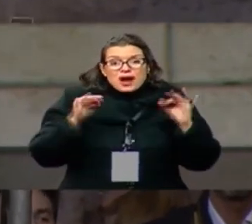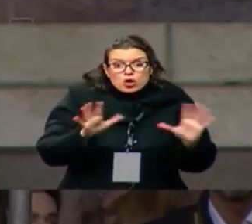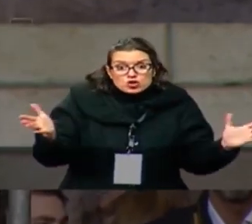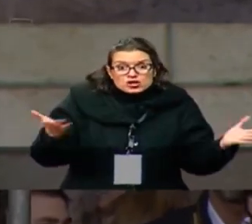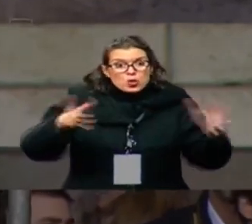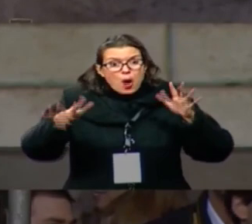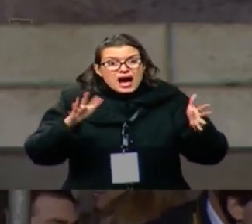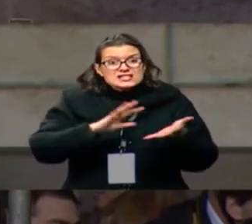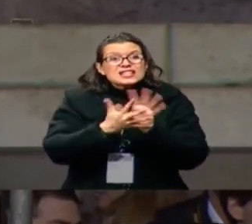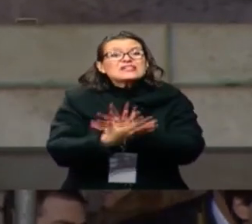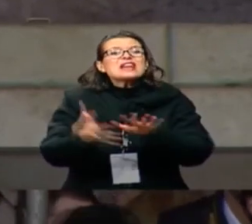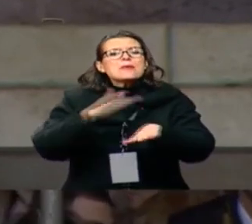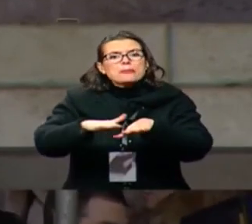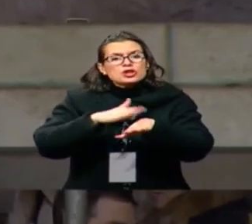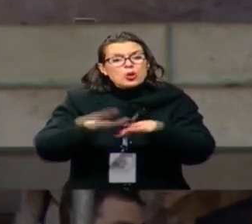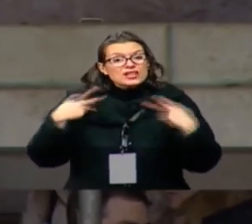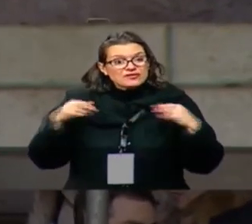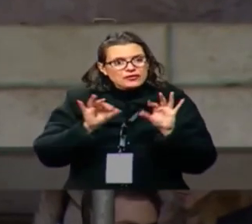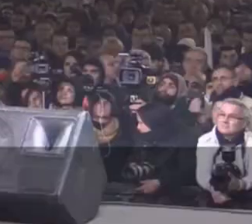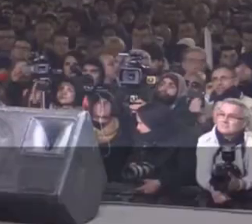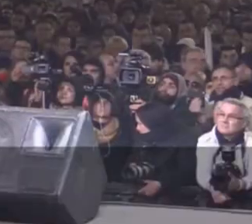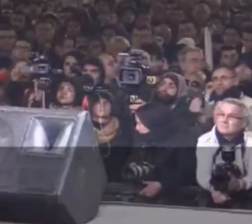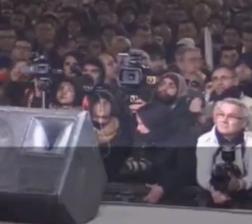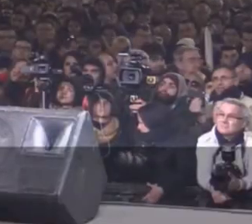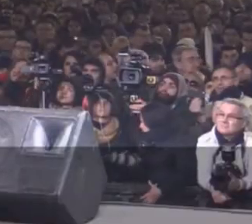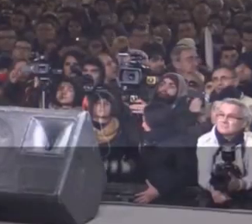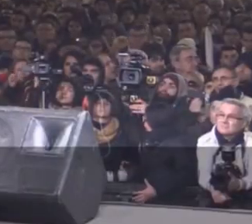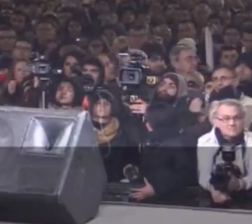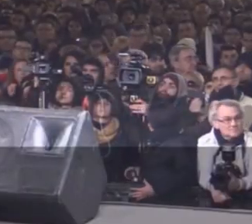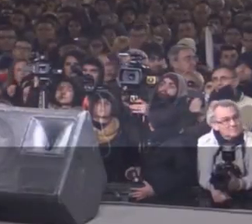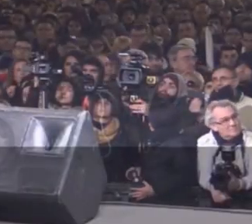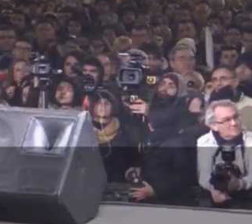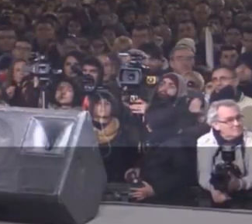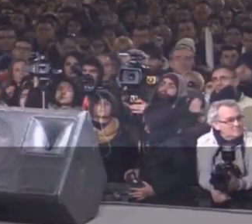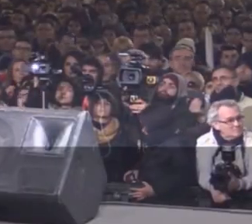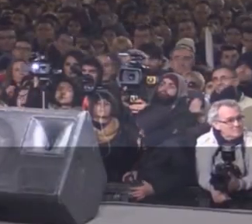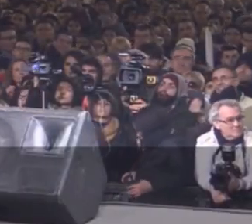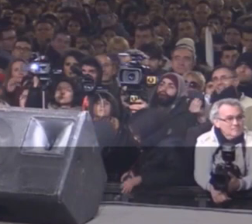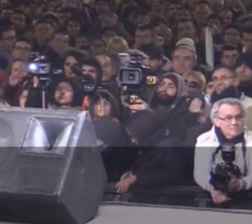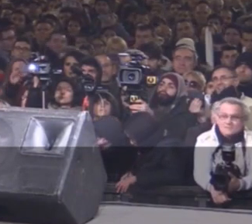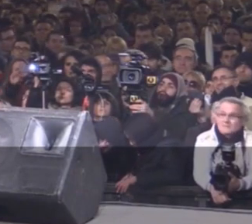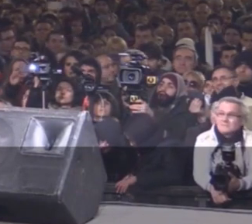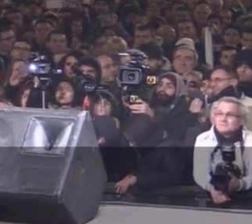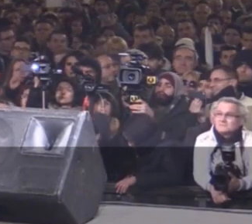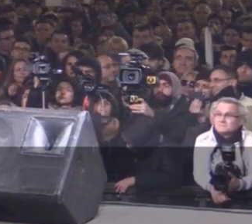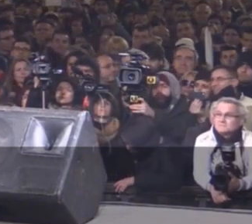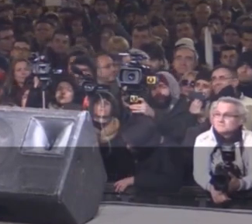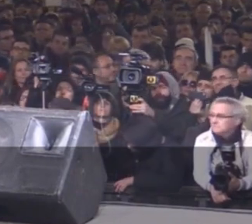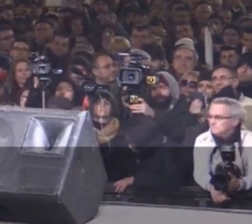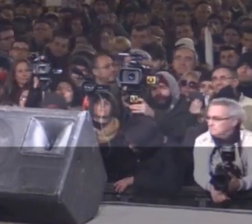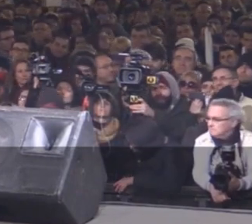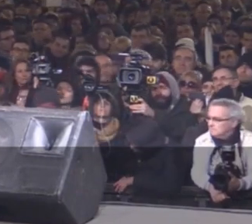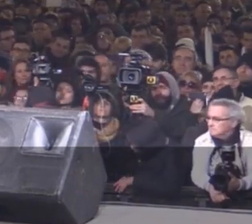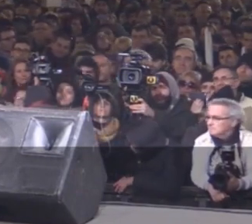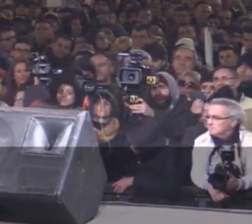questo ci st ci stiamo abituando ci stiamo abituando alla disgrazia ci